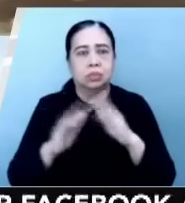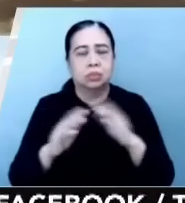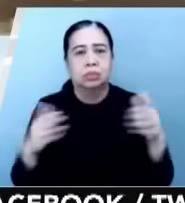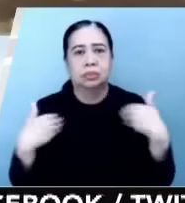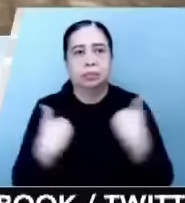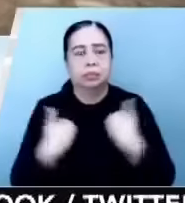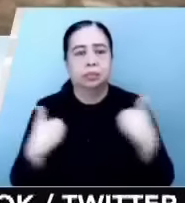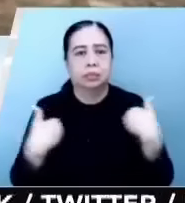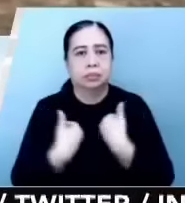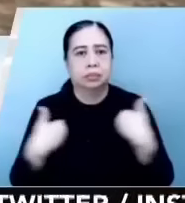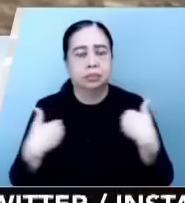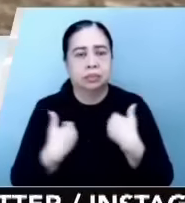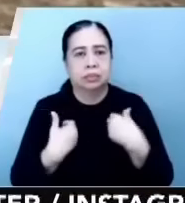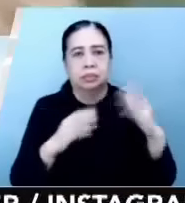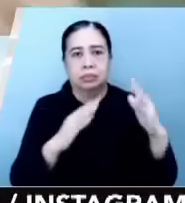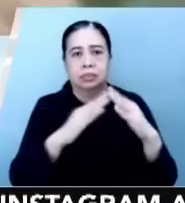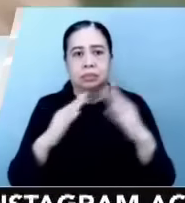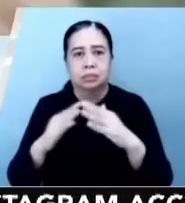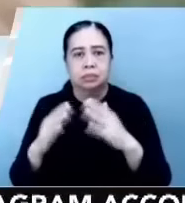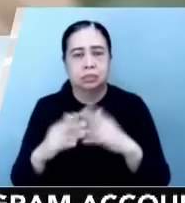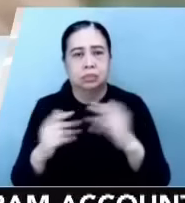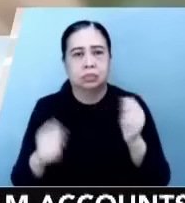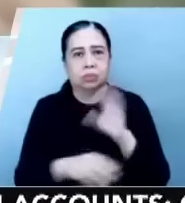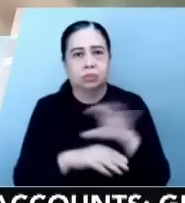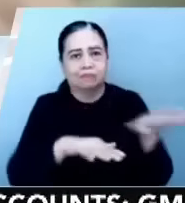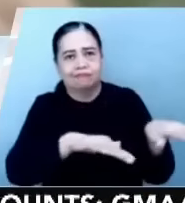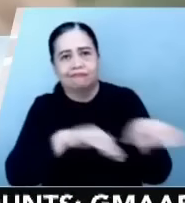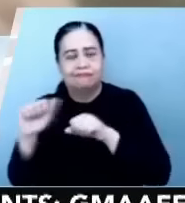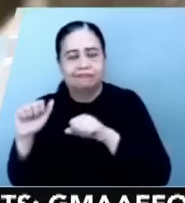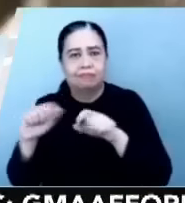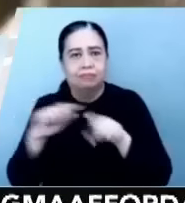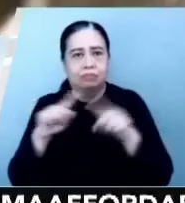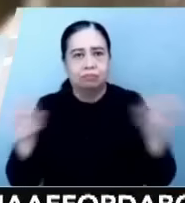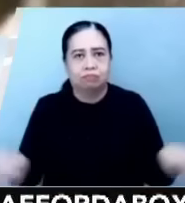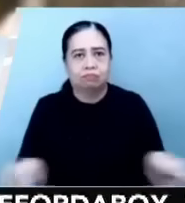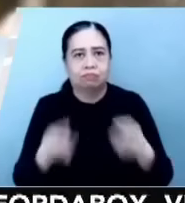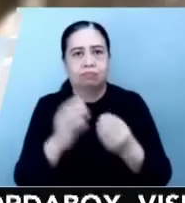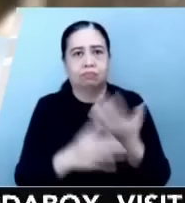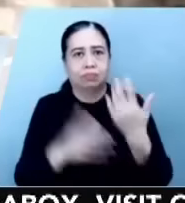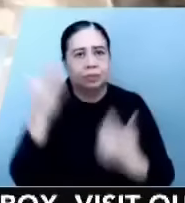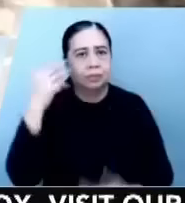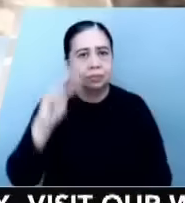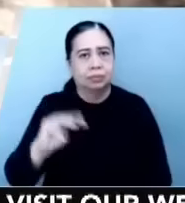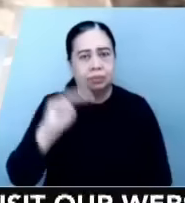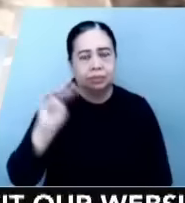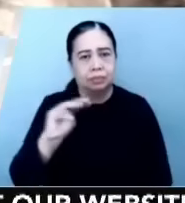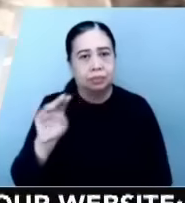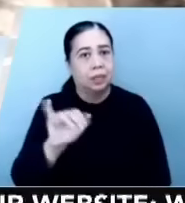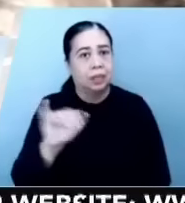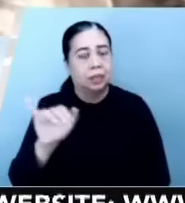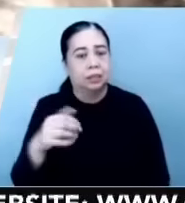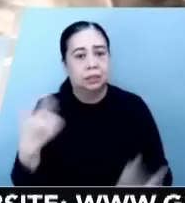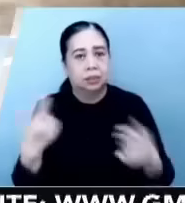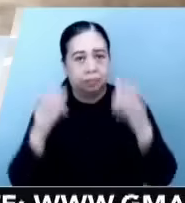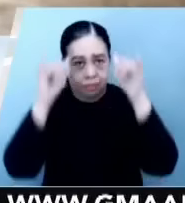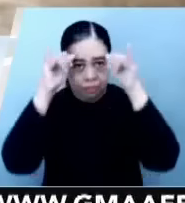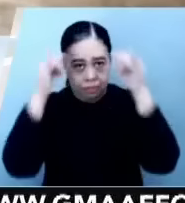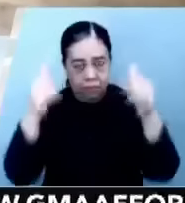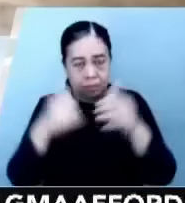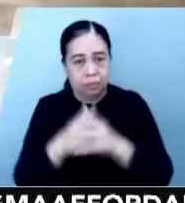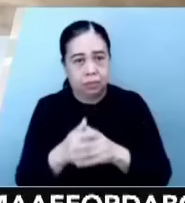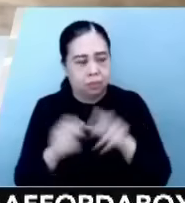sa kanilang mga bahay nang mapilitang magsilikas ng pumutok ang bulkan noong Lunes. Tulad ng alagang kalabaw ni Ariel, na inabutan